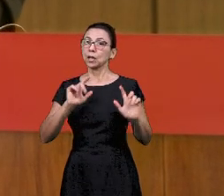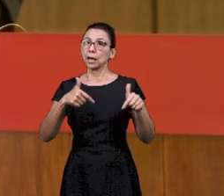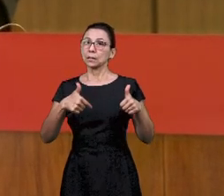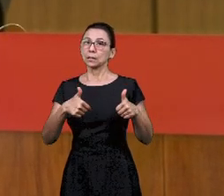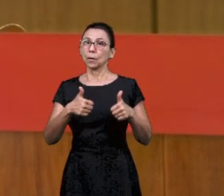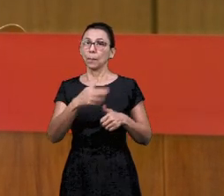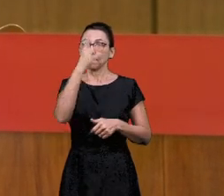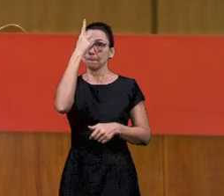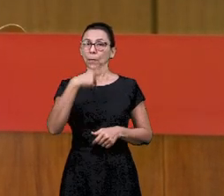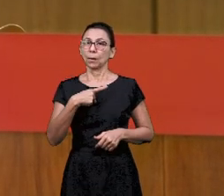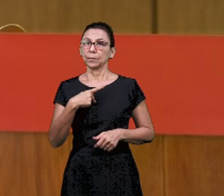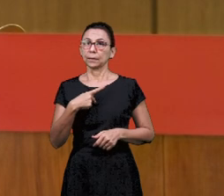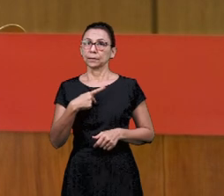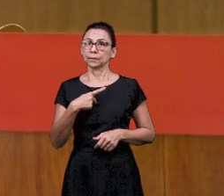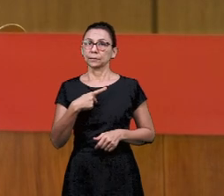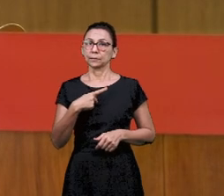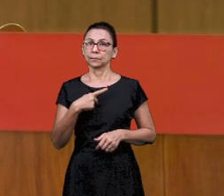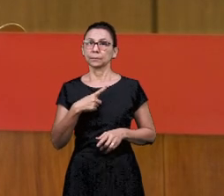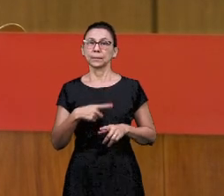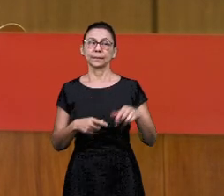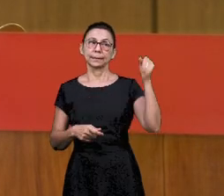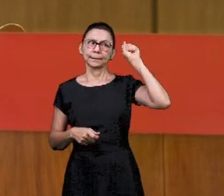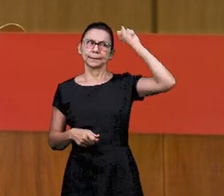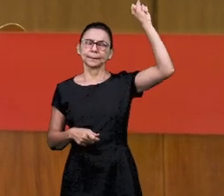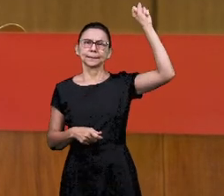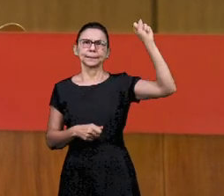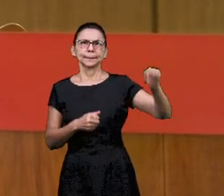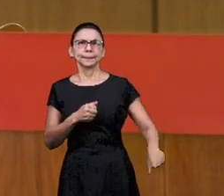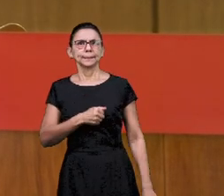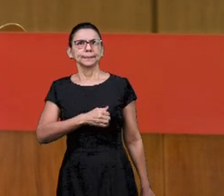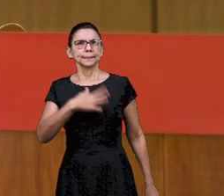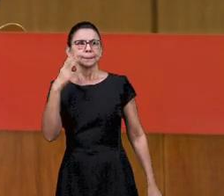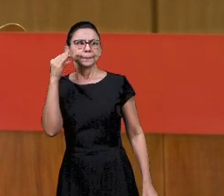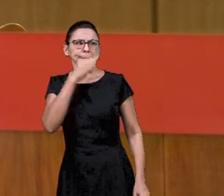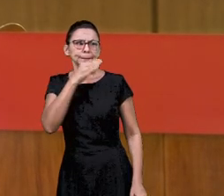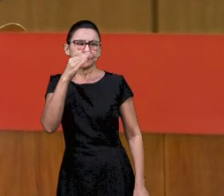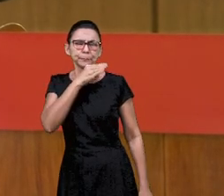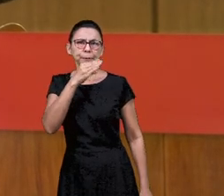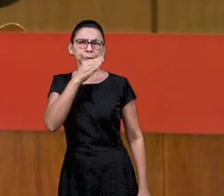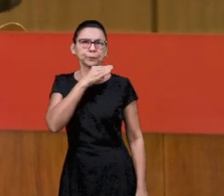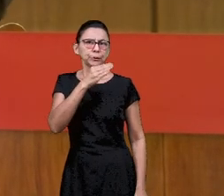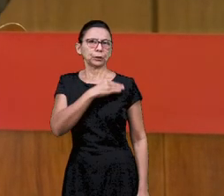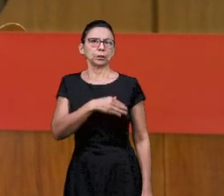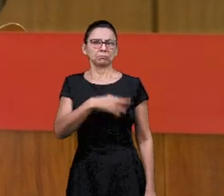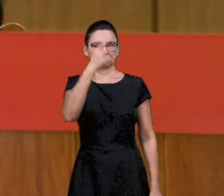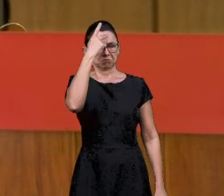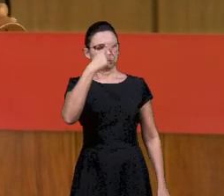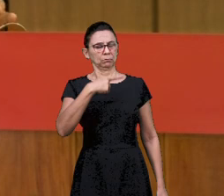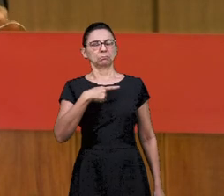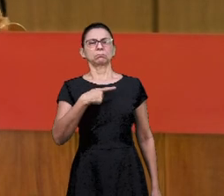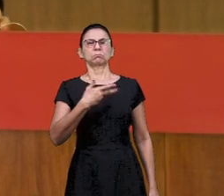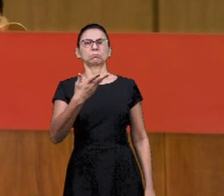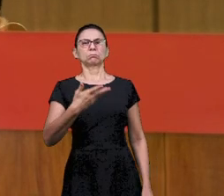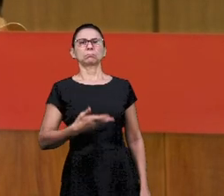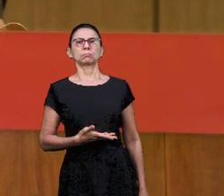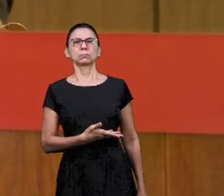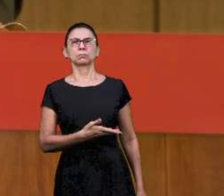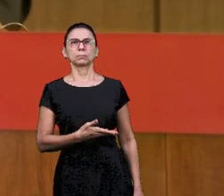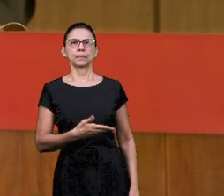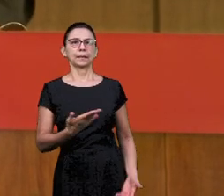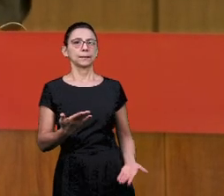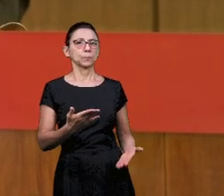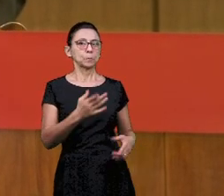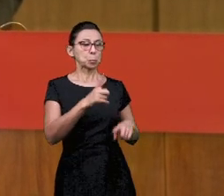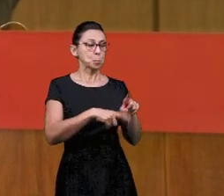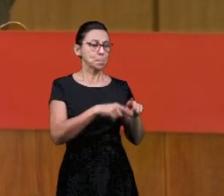que Saül a fait. Et il s'est appressé parce que lui-même, il est entré. Donc, ça a été le